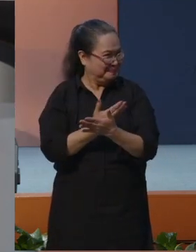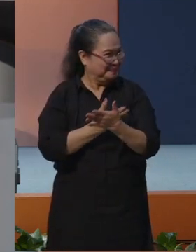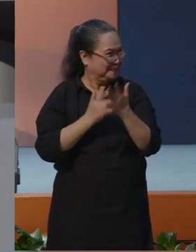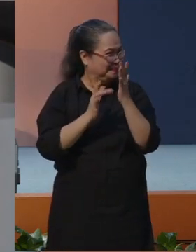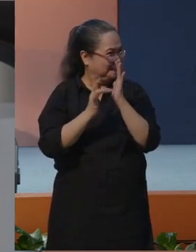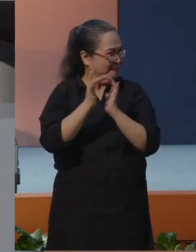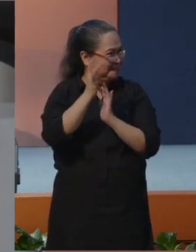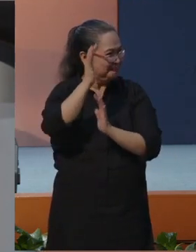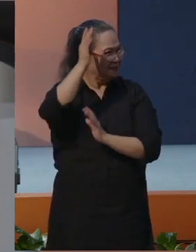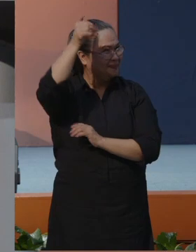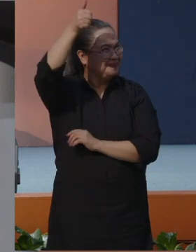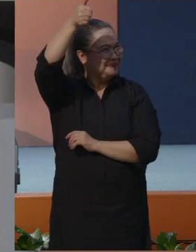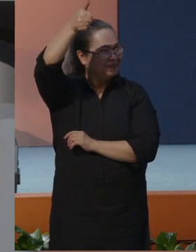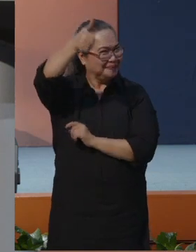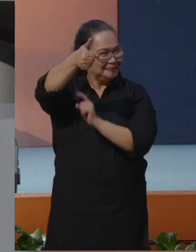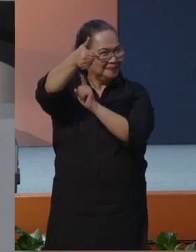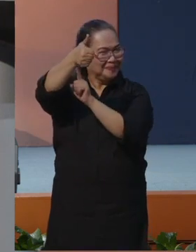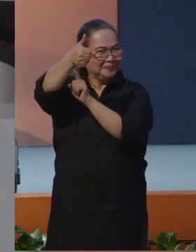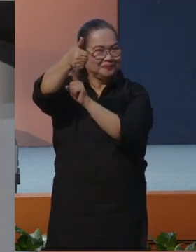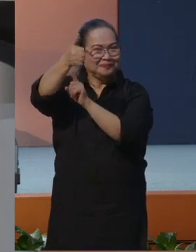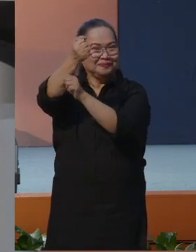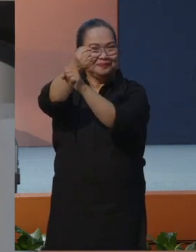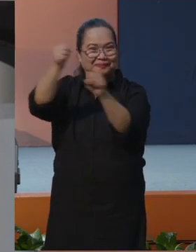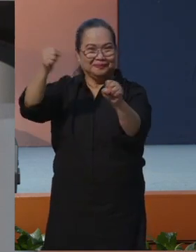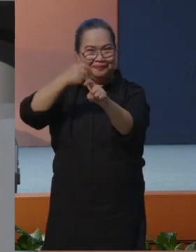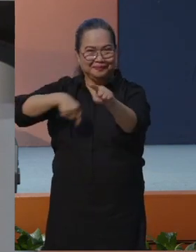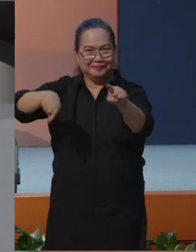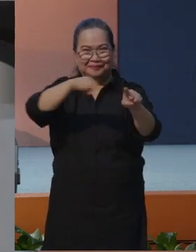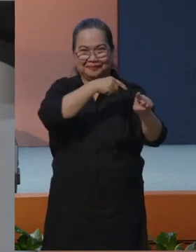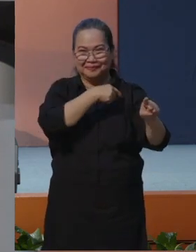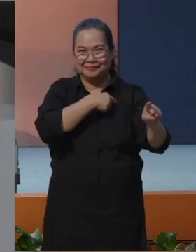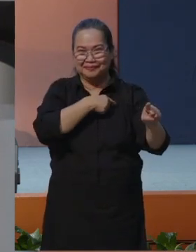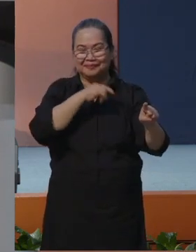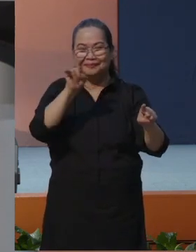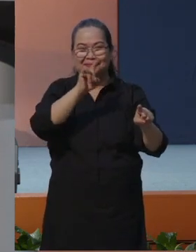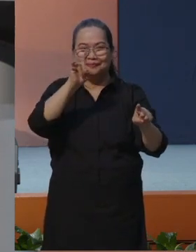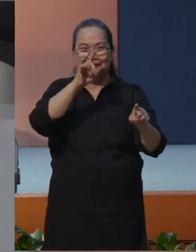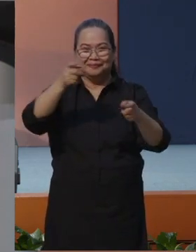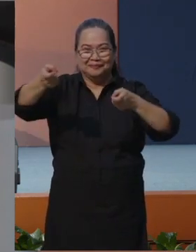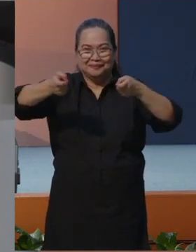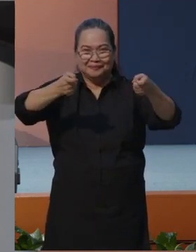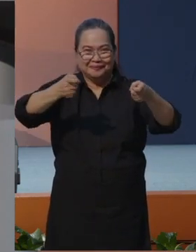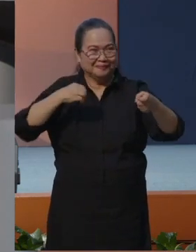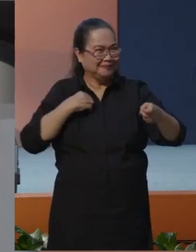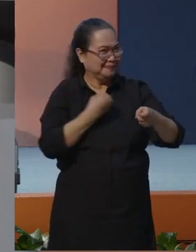Yeshua. Kanya po tayong iniligtas, kanyang pinangangasiwaan ng ating buhay